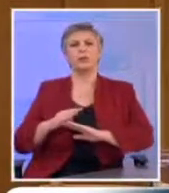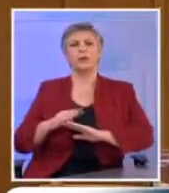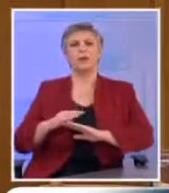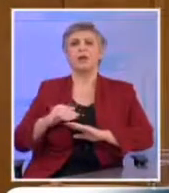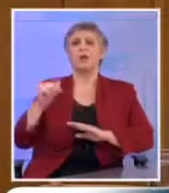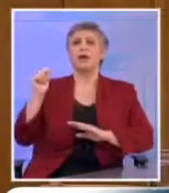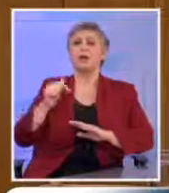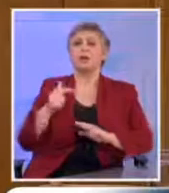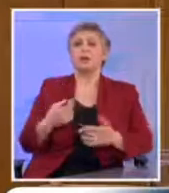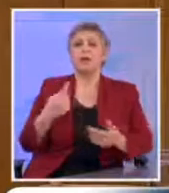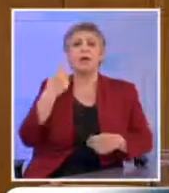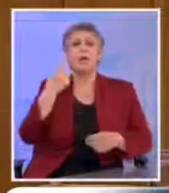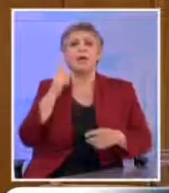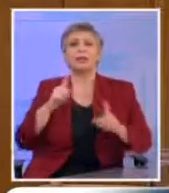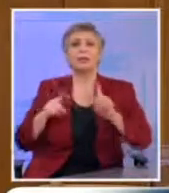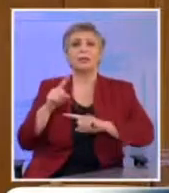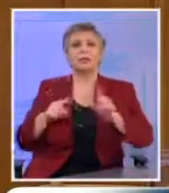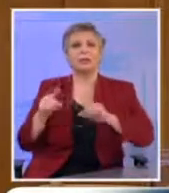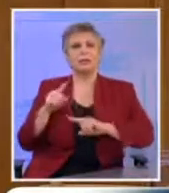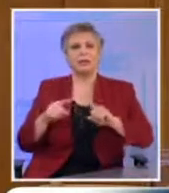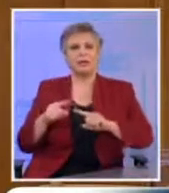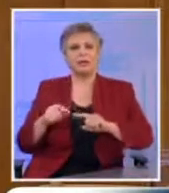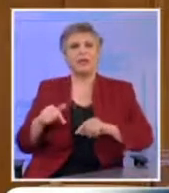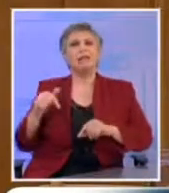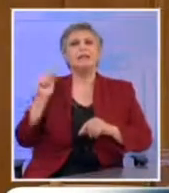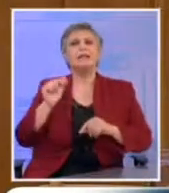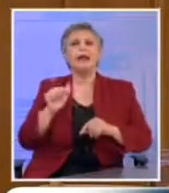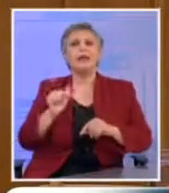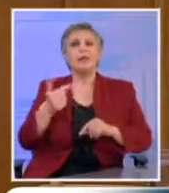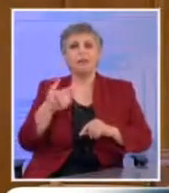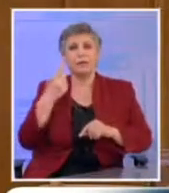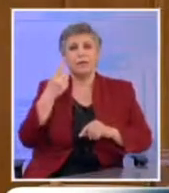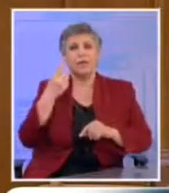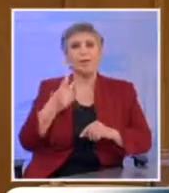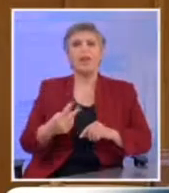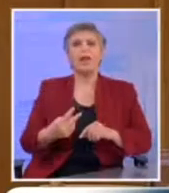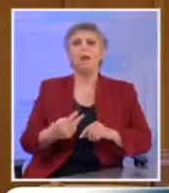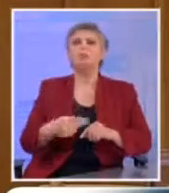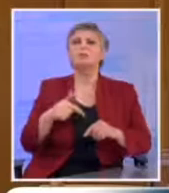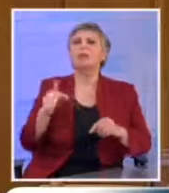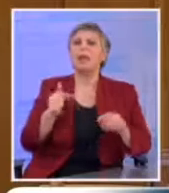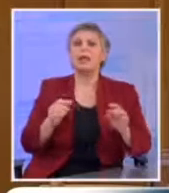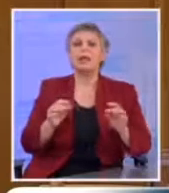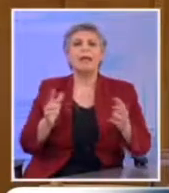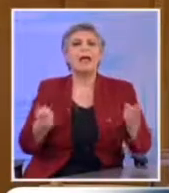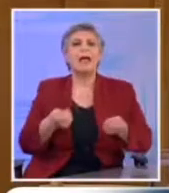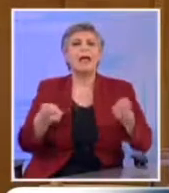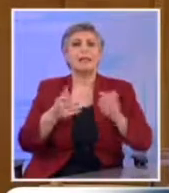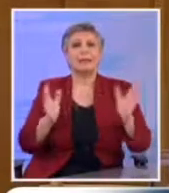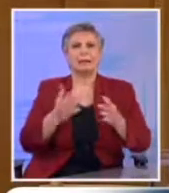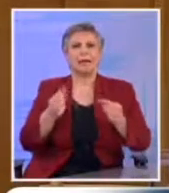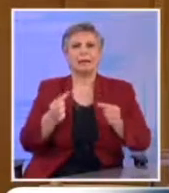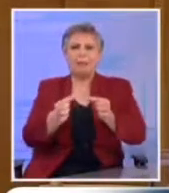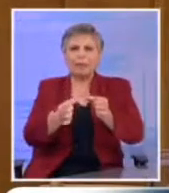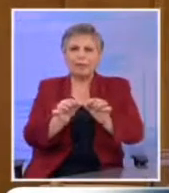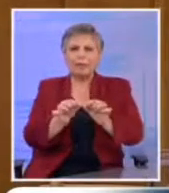τους. Προβάλλουν το παραμικρό, ασήμαντο ή σημαντικότερο επεισόδιο σαν να το λακταράνε.